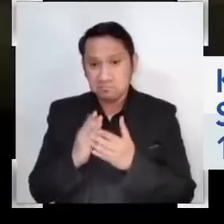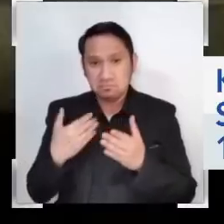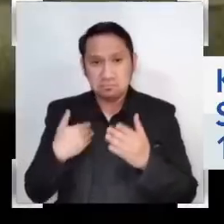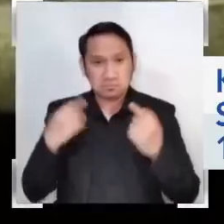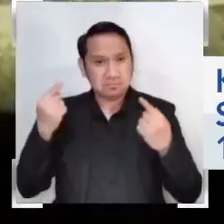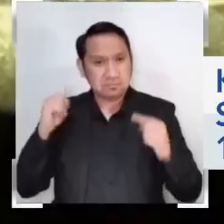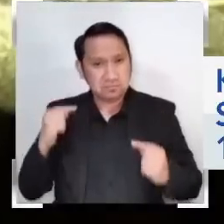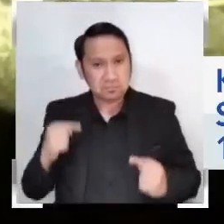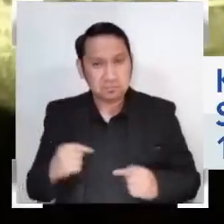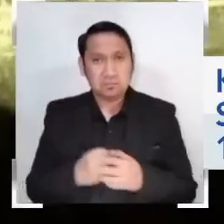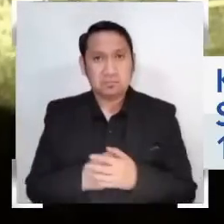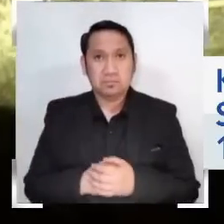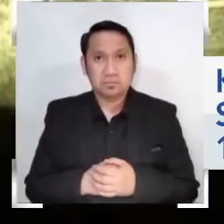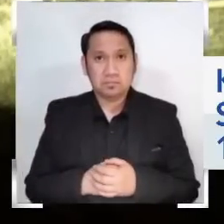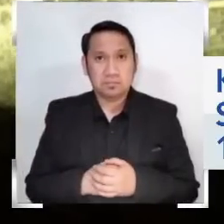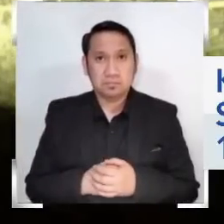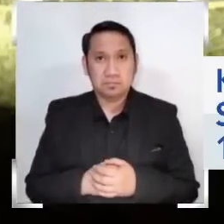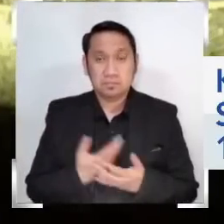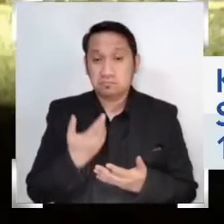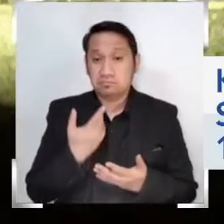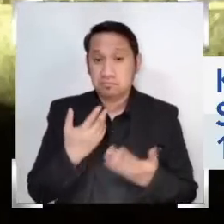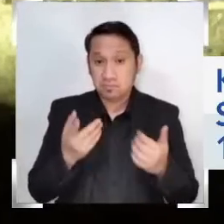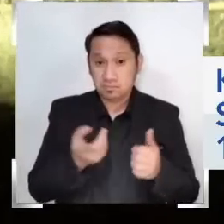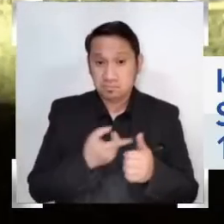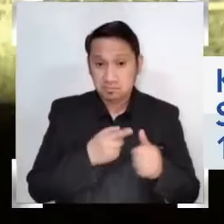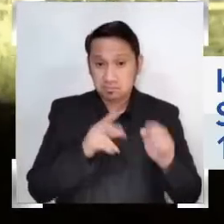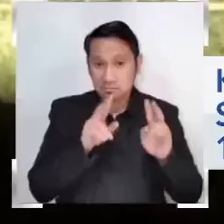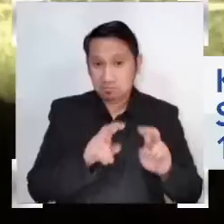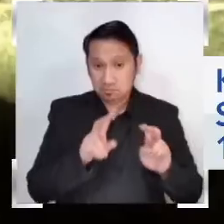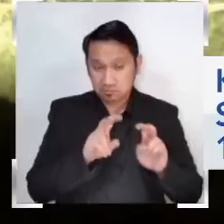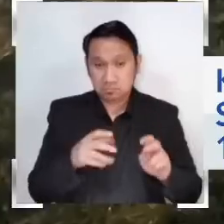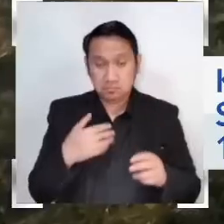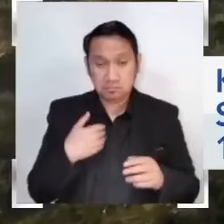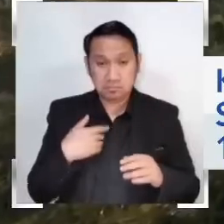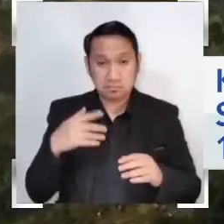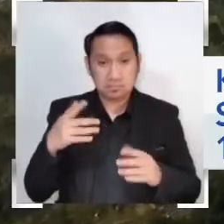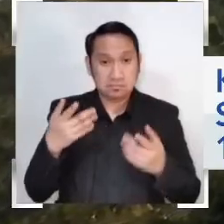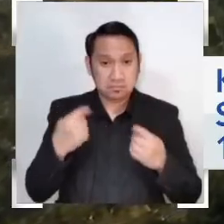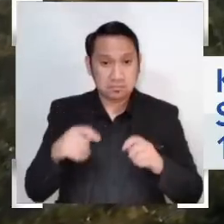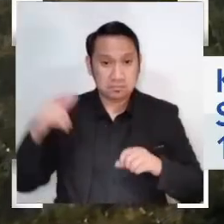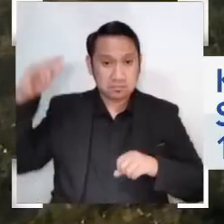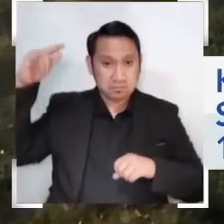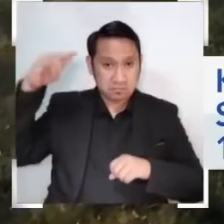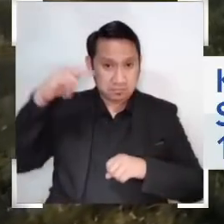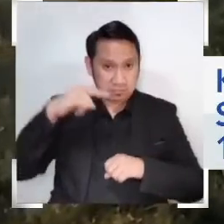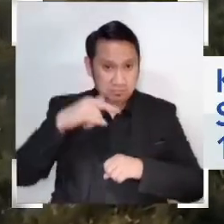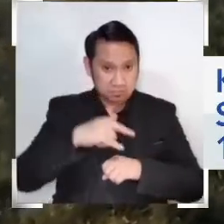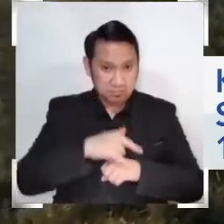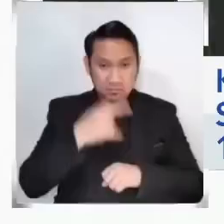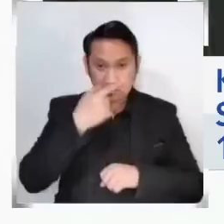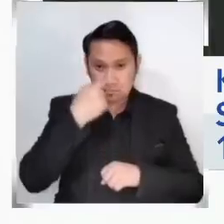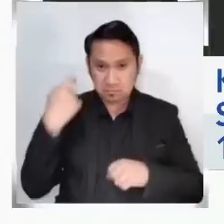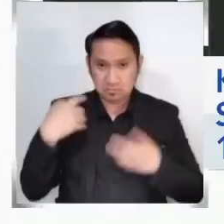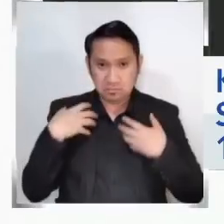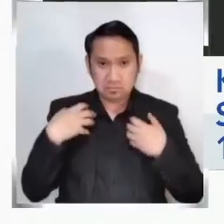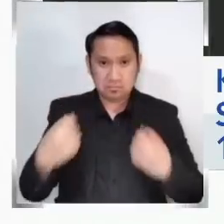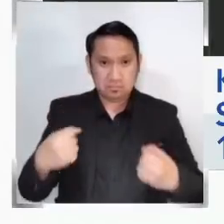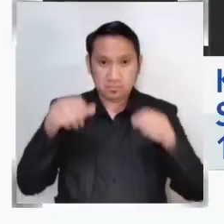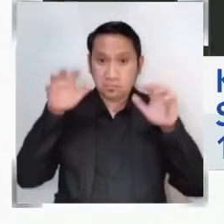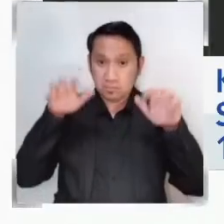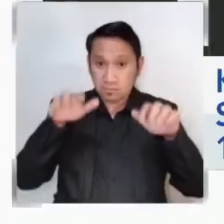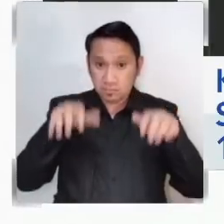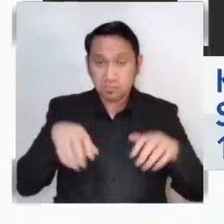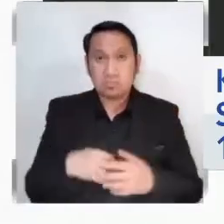injuries. Batay sa paunang investigasyon, nagtangkang mag-landing ang eroplano sa gitna ng malakas na ulan. Kita